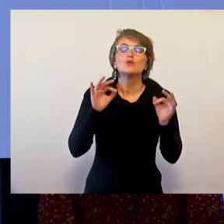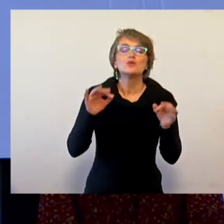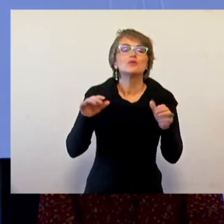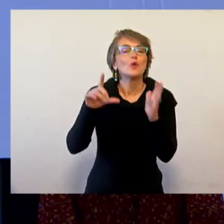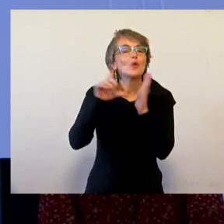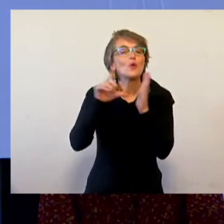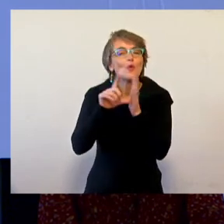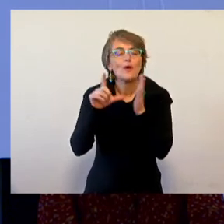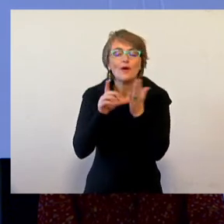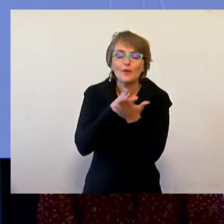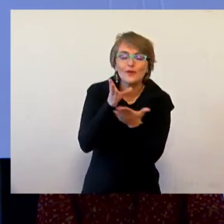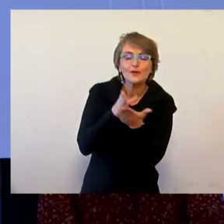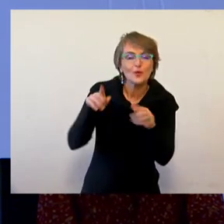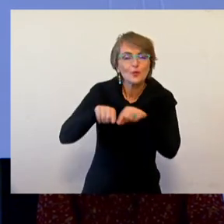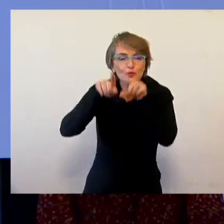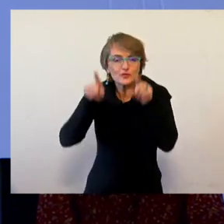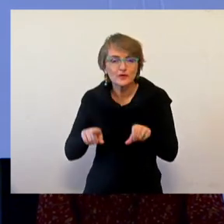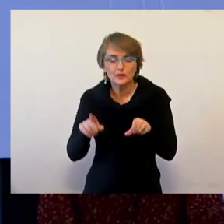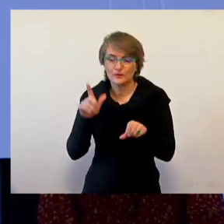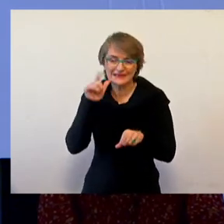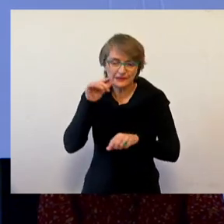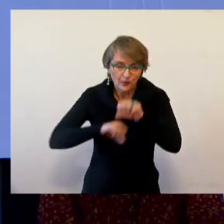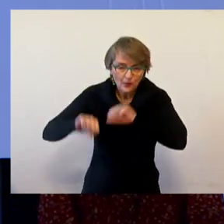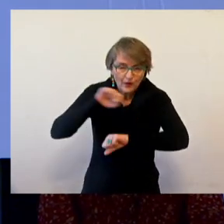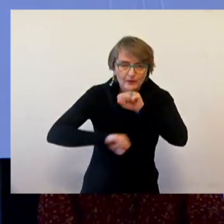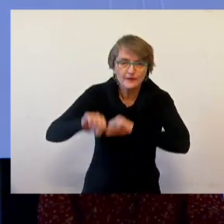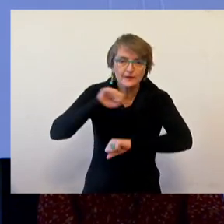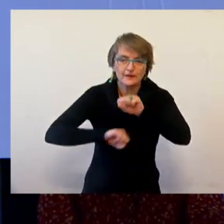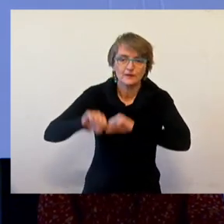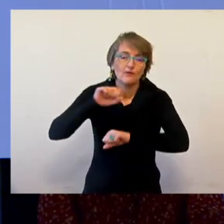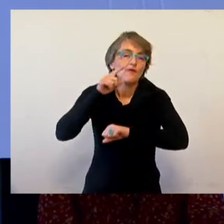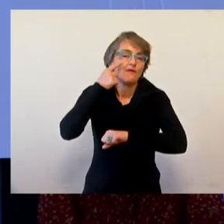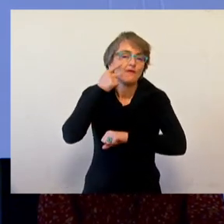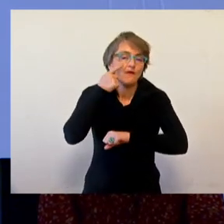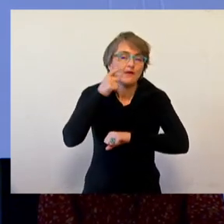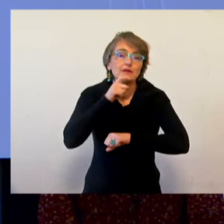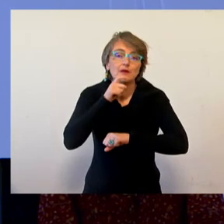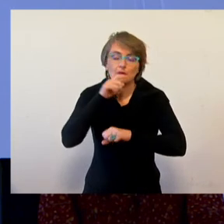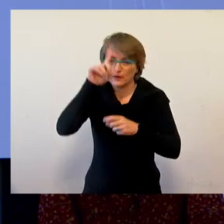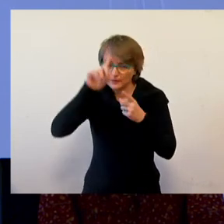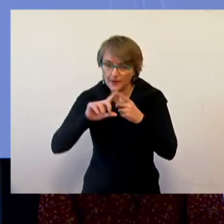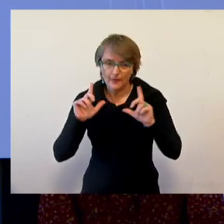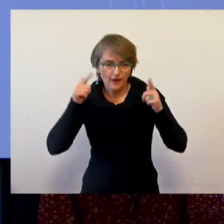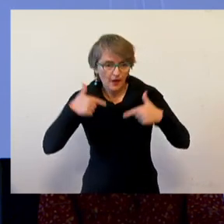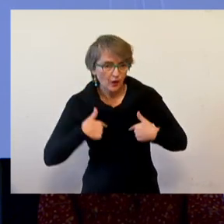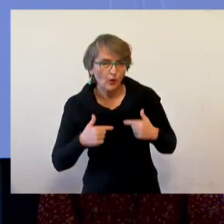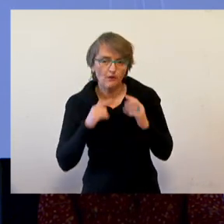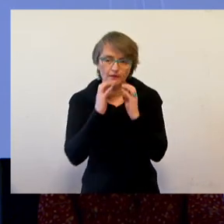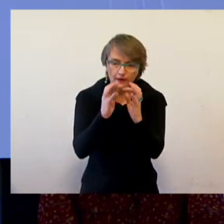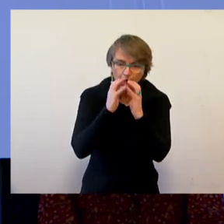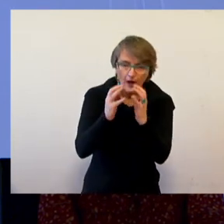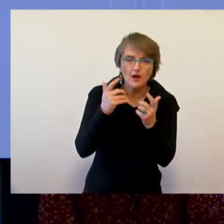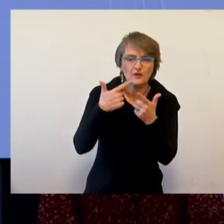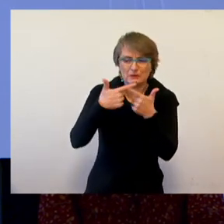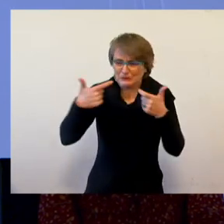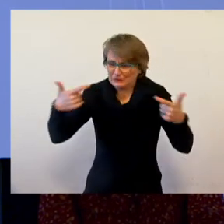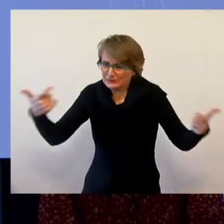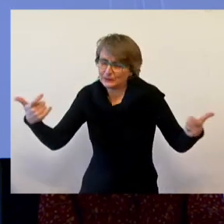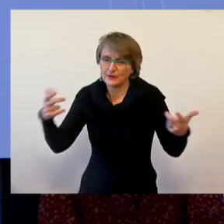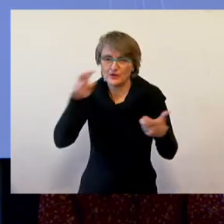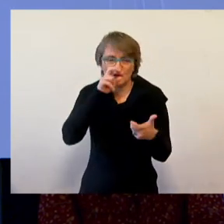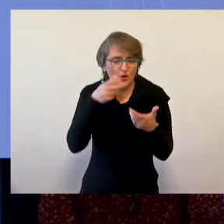les écoles ouvertes, les crèches et l'ensemble des établissements et garantir une continuité du service public, justement pour